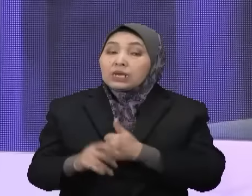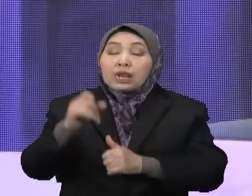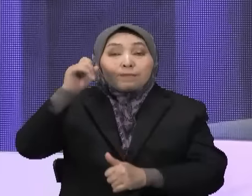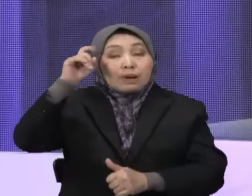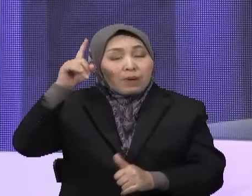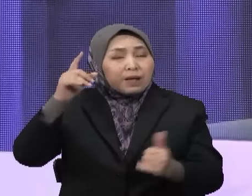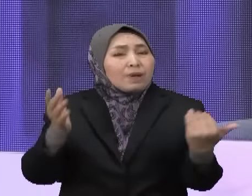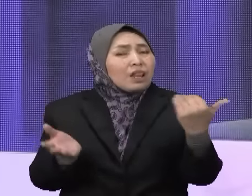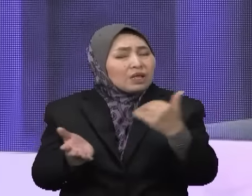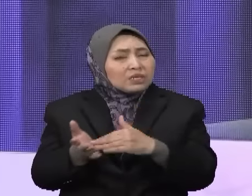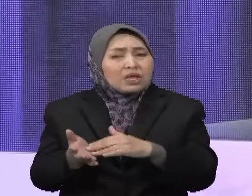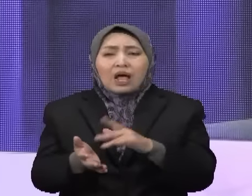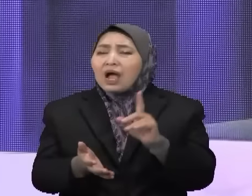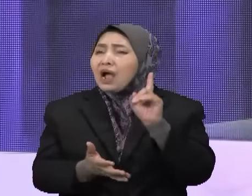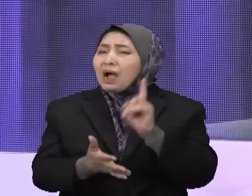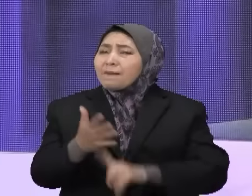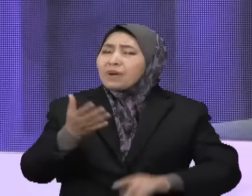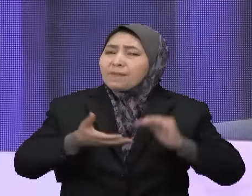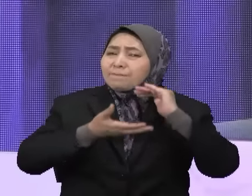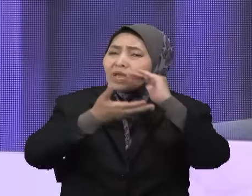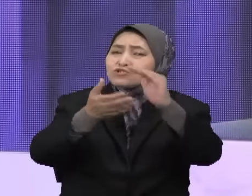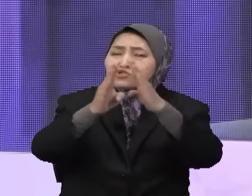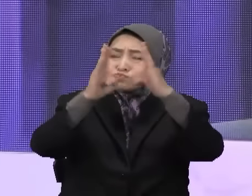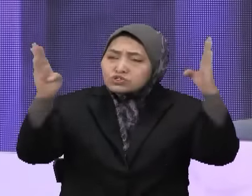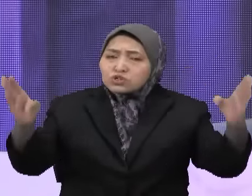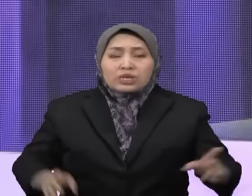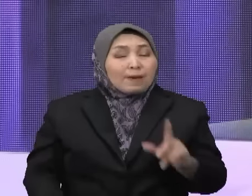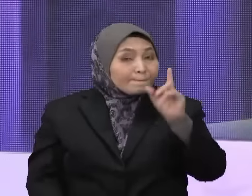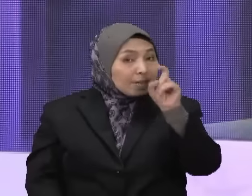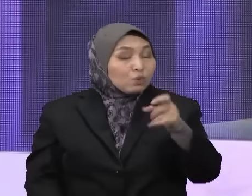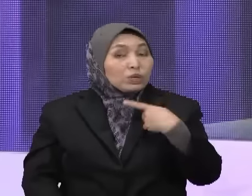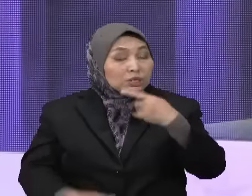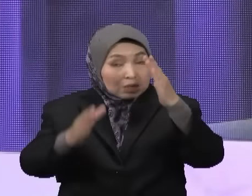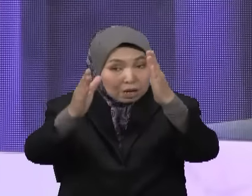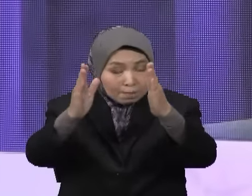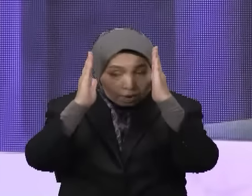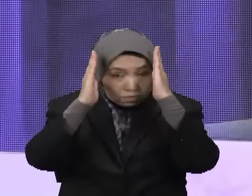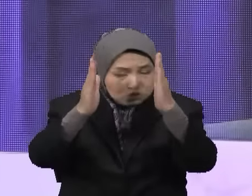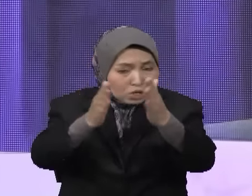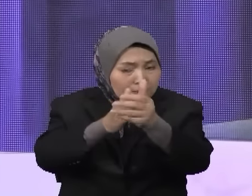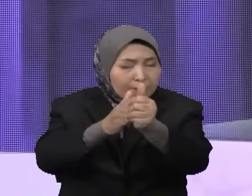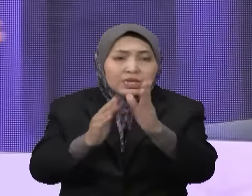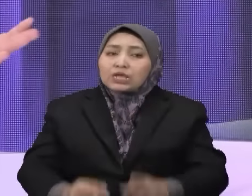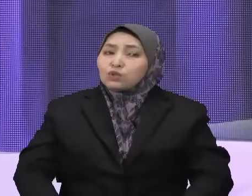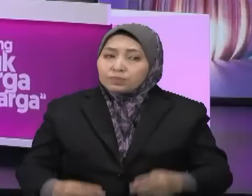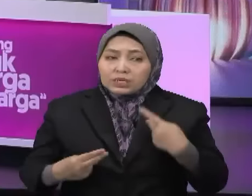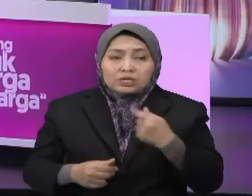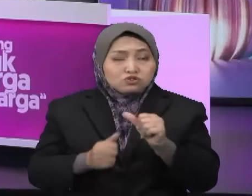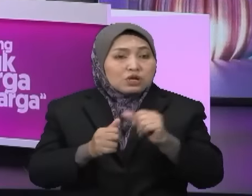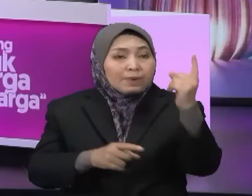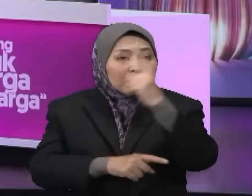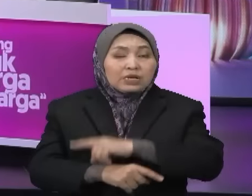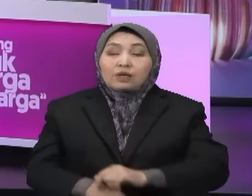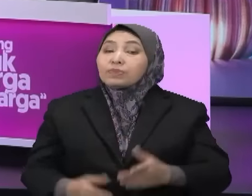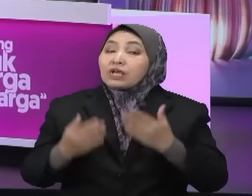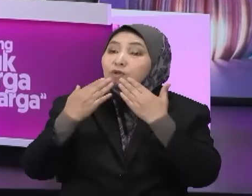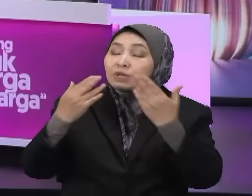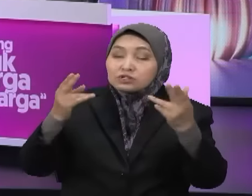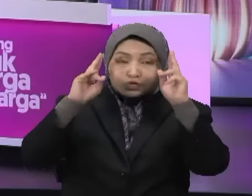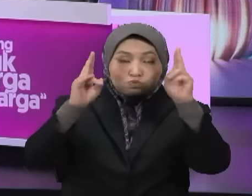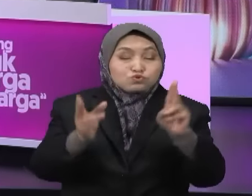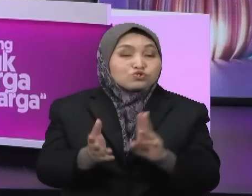lebih lanjut apakah mesej besar yang perlu kita ambil sebagai panduan dalam kehidupan kita seharian. Bersama Ustaz Tarmiz. Terima kasih Fadil